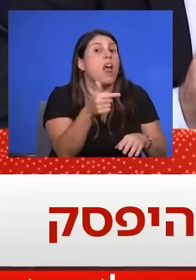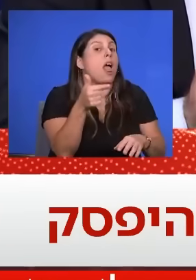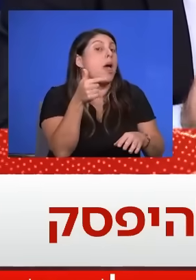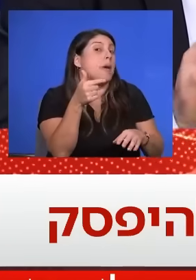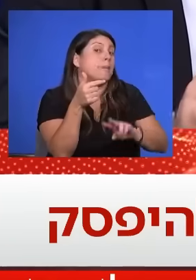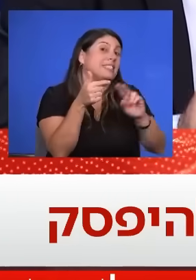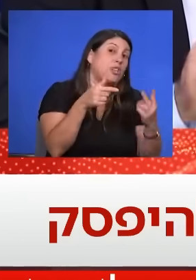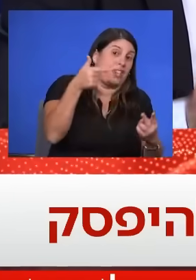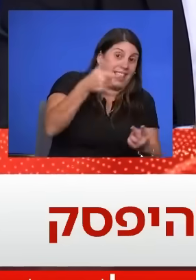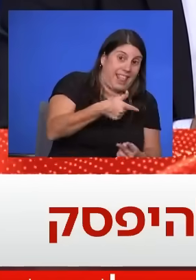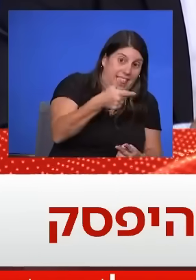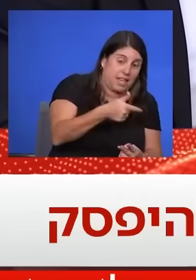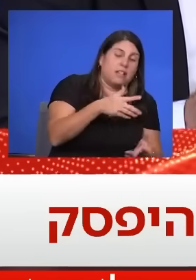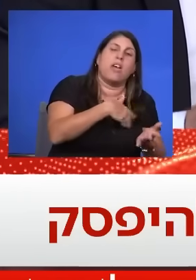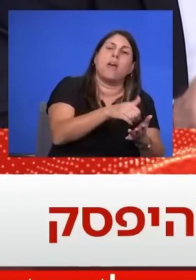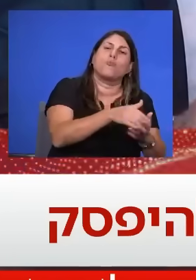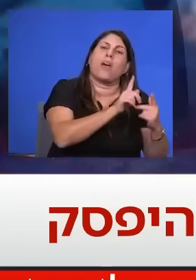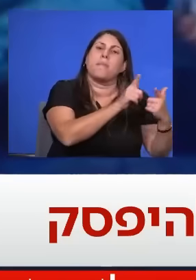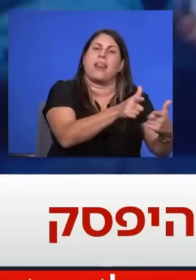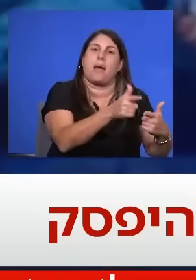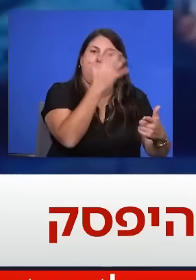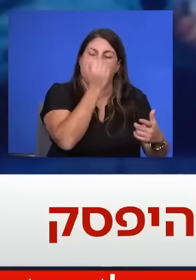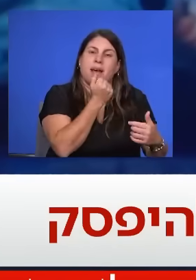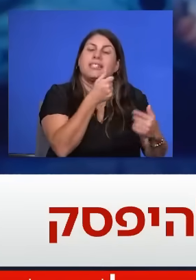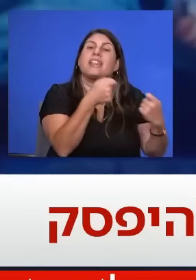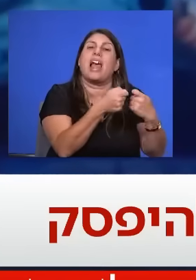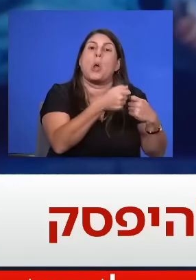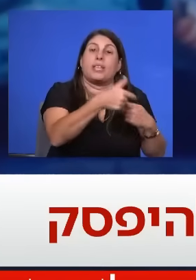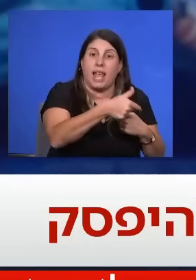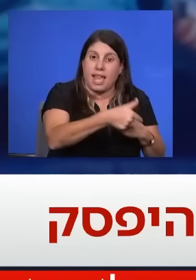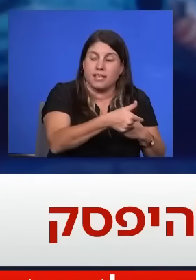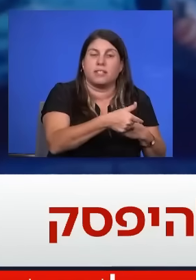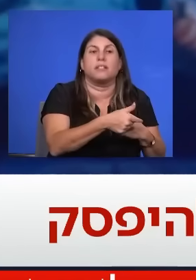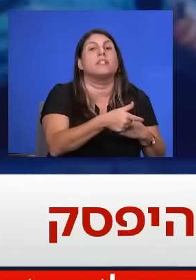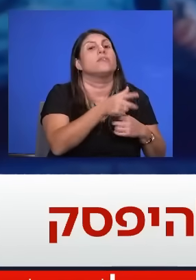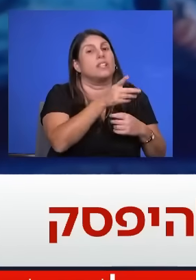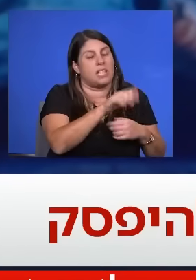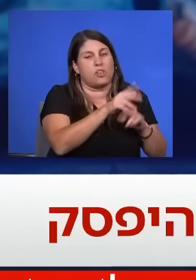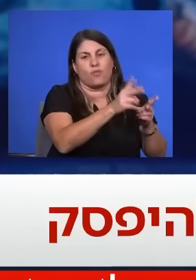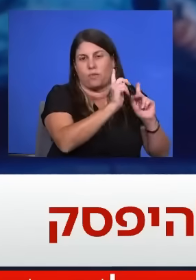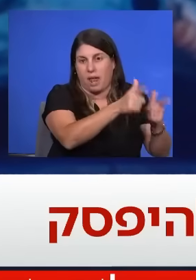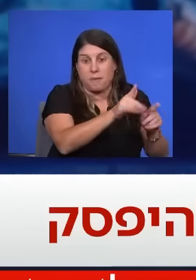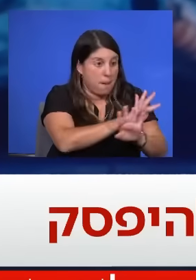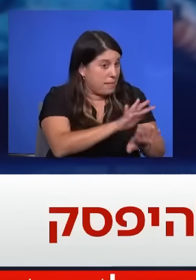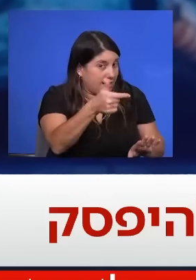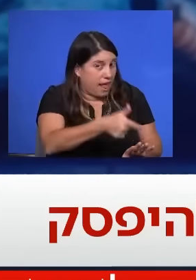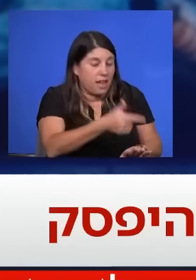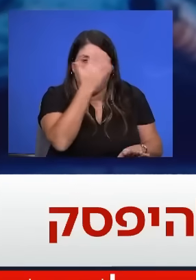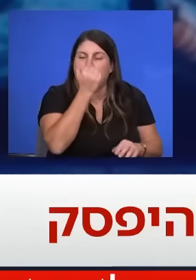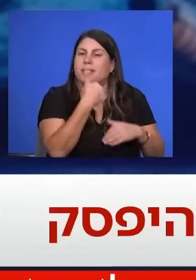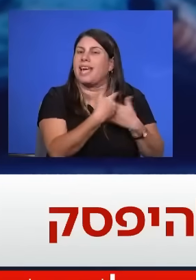מכונת המלחמה של חמאס היא תלויה בדלק, איתו יש לה מכונת מלחמה, ובלעדיו אין לחמאס מכונת מלחמה. זה נדמה